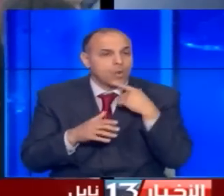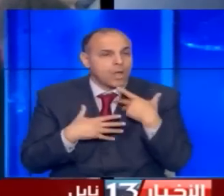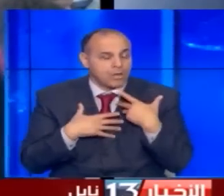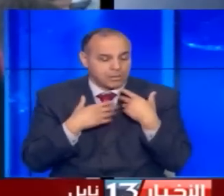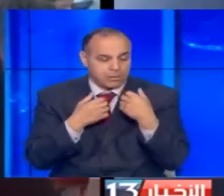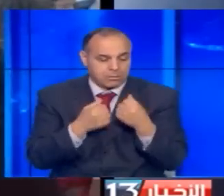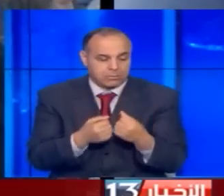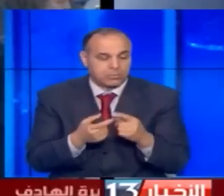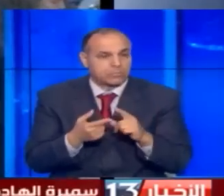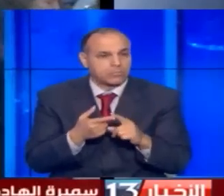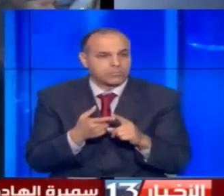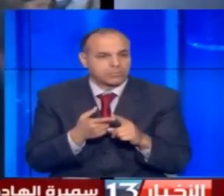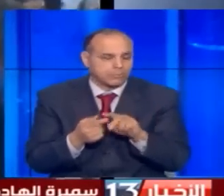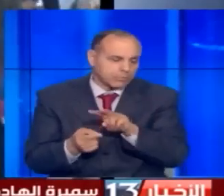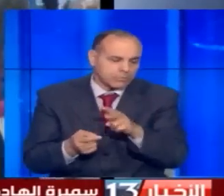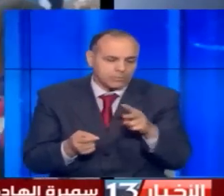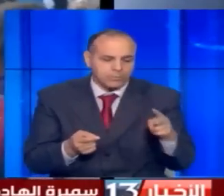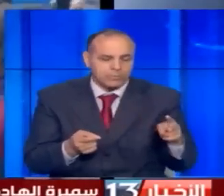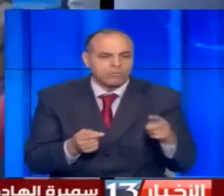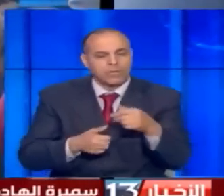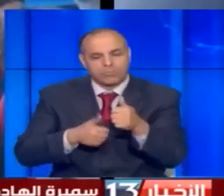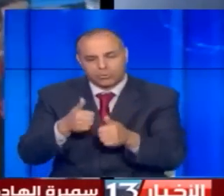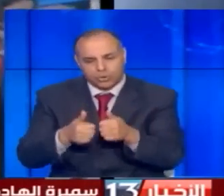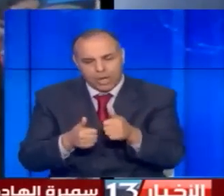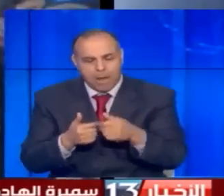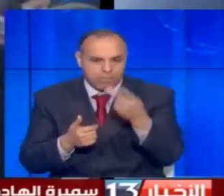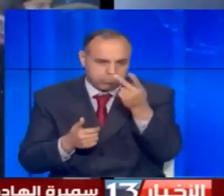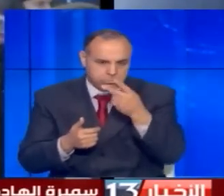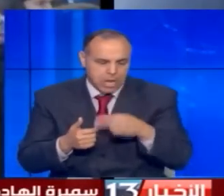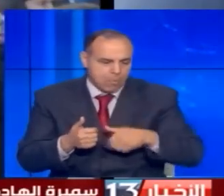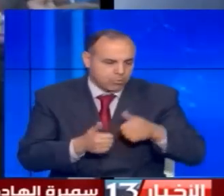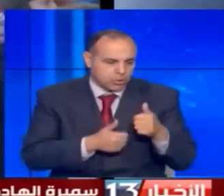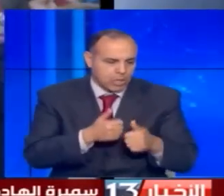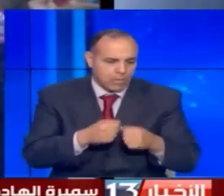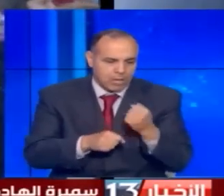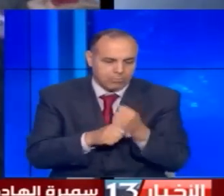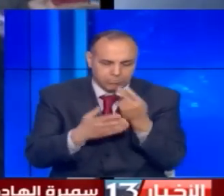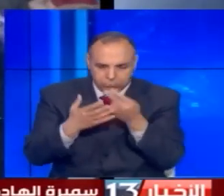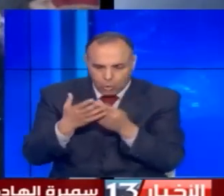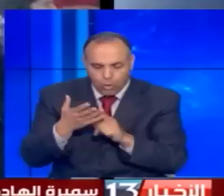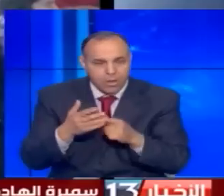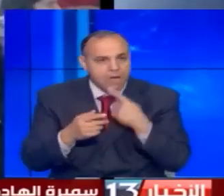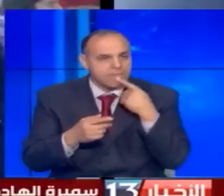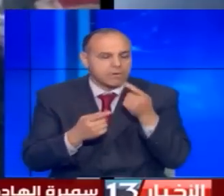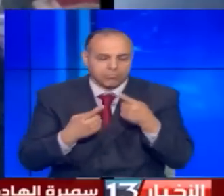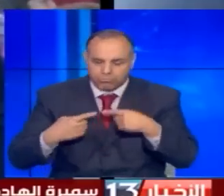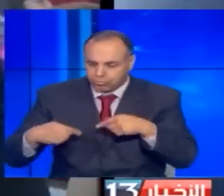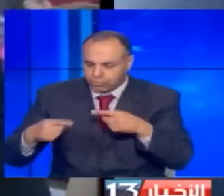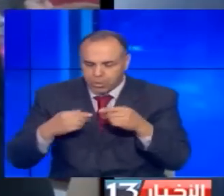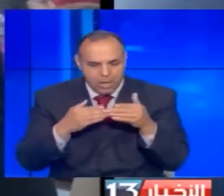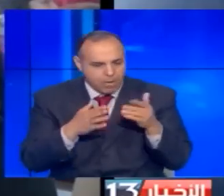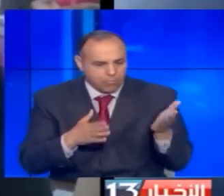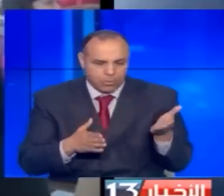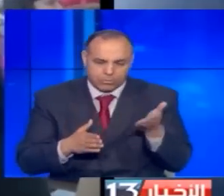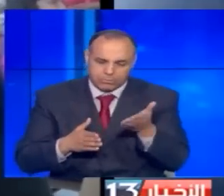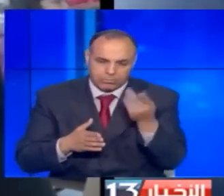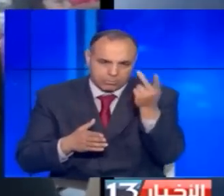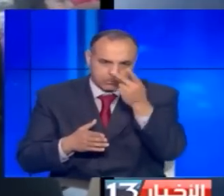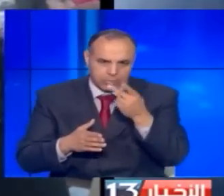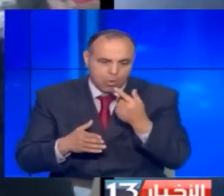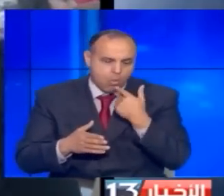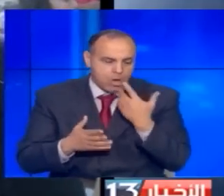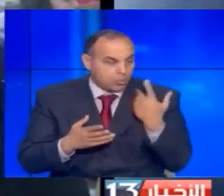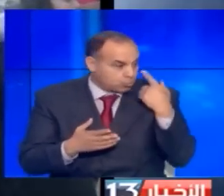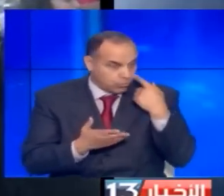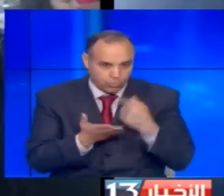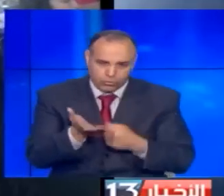أن تكون متنوعة، فيها مسابقات في الرسم، فيها مسابقات في الإنتاج الكتابي، فيها ورشات مفتوحة في الرسم كما خلطوا